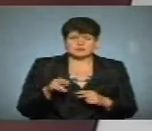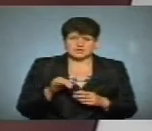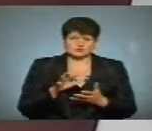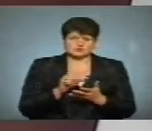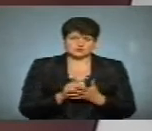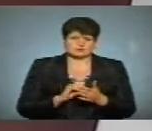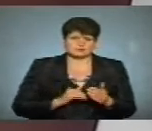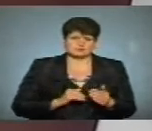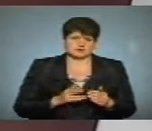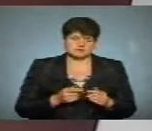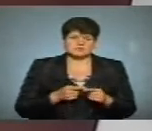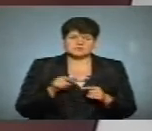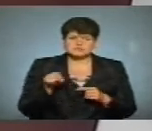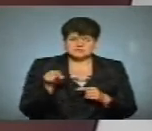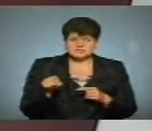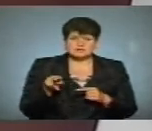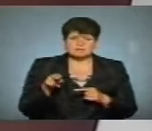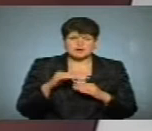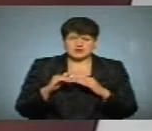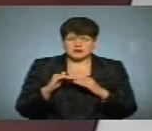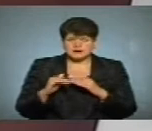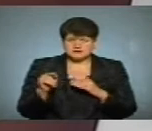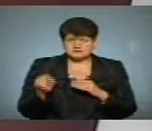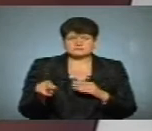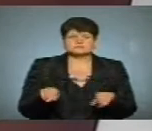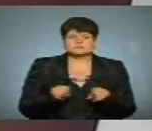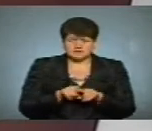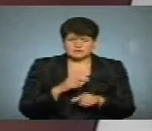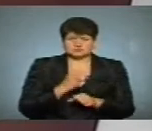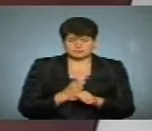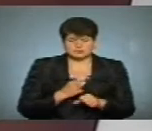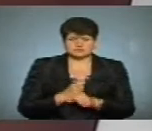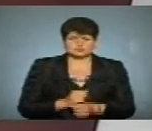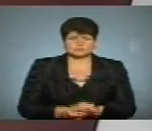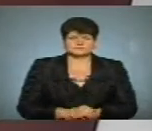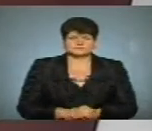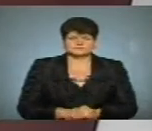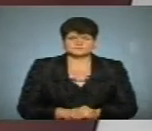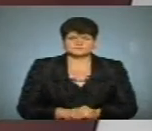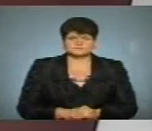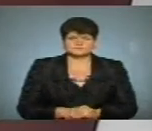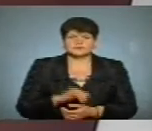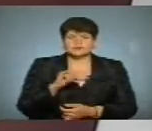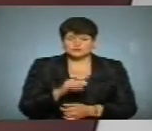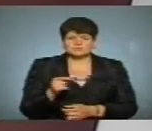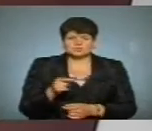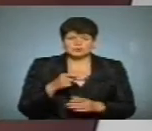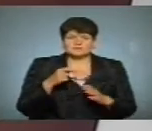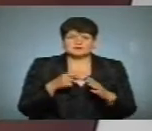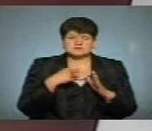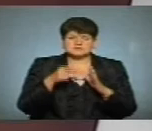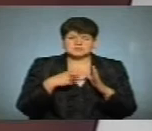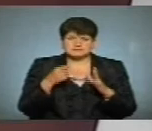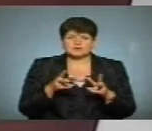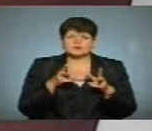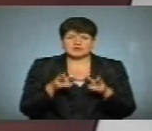підприємець. Цей пляж, за словами орендаря Олександра Івасишина, теж працює. У Тернополі знімають кліп до